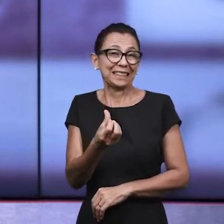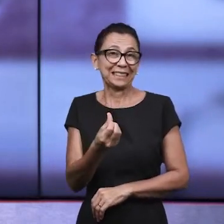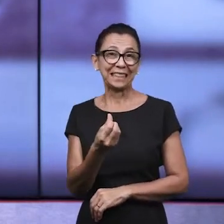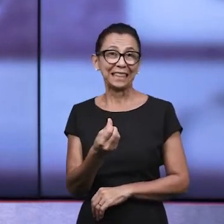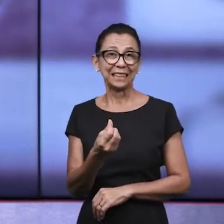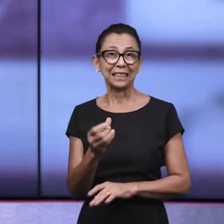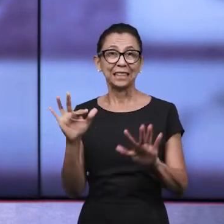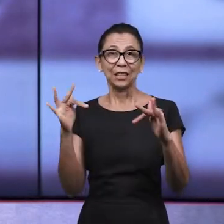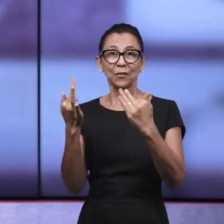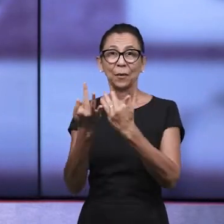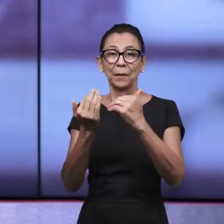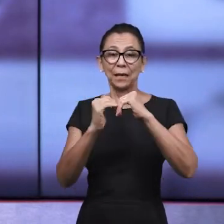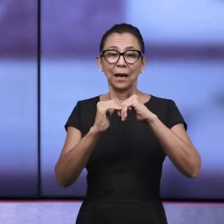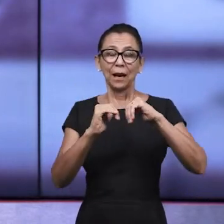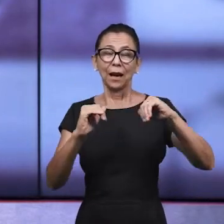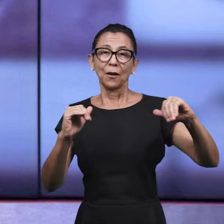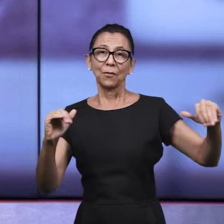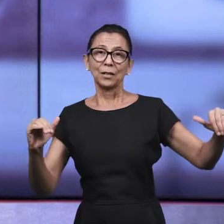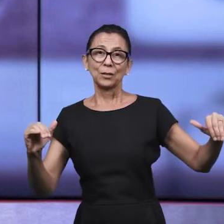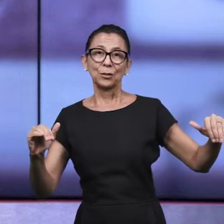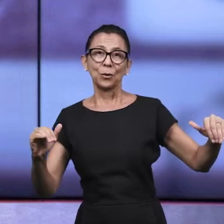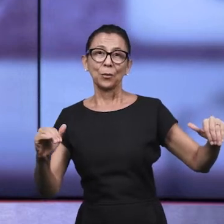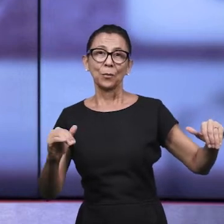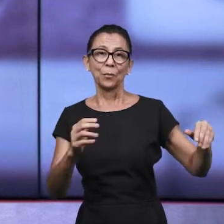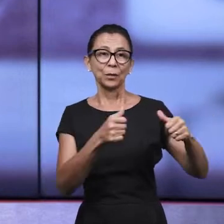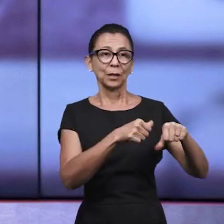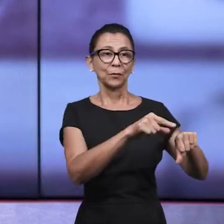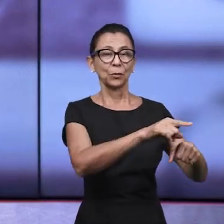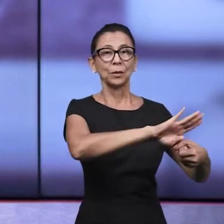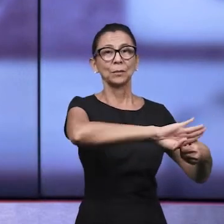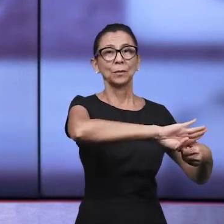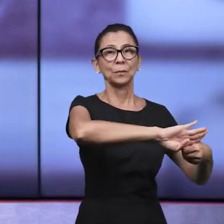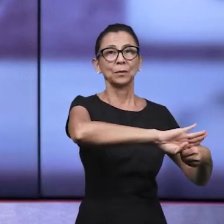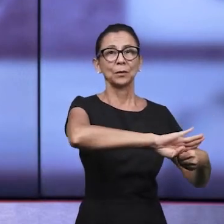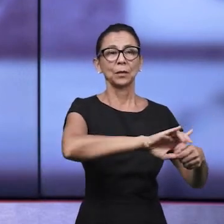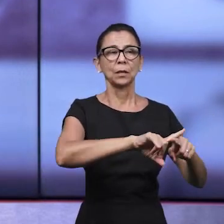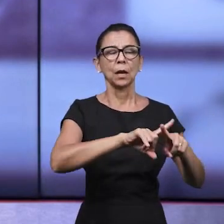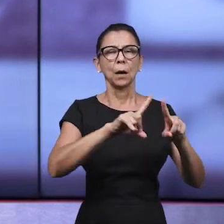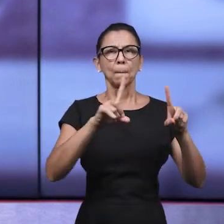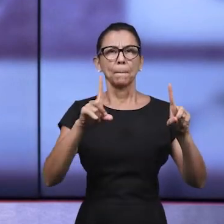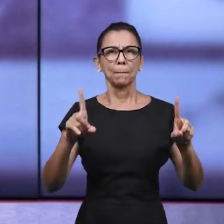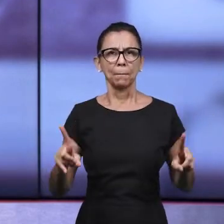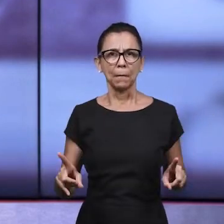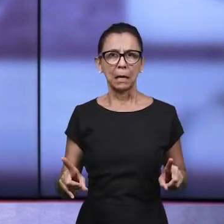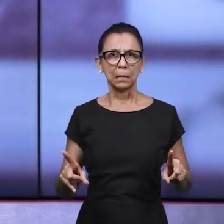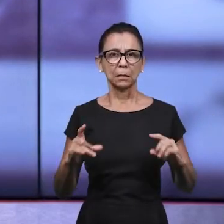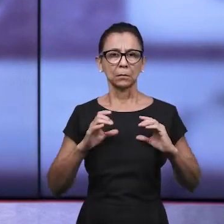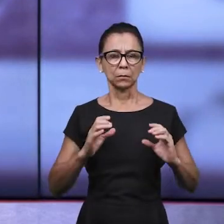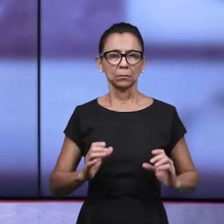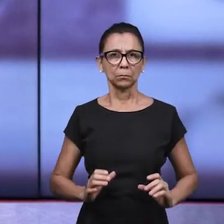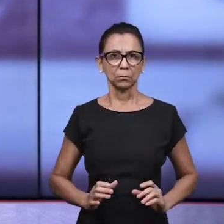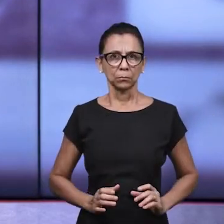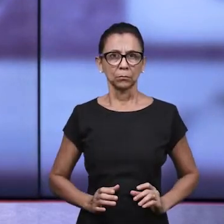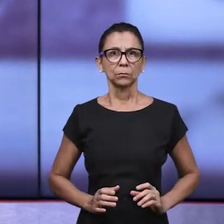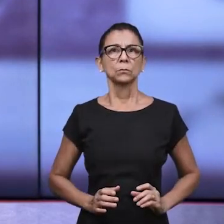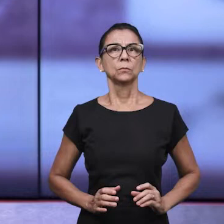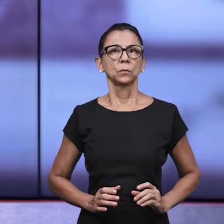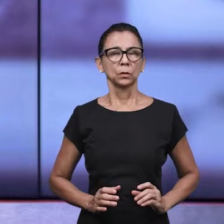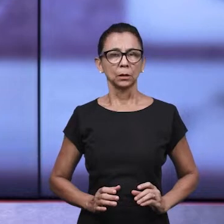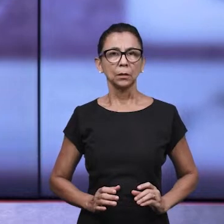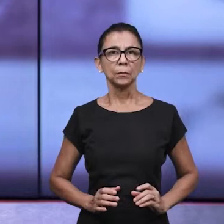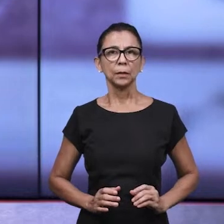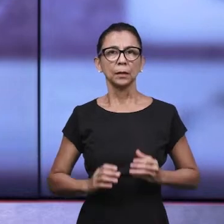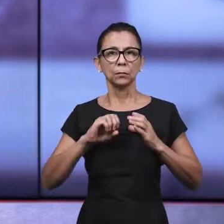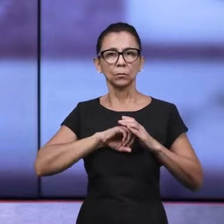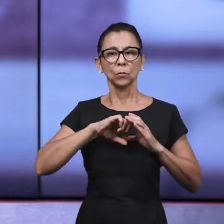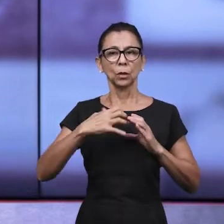a eu sur exemplaire parce qu'il avait une structure d'œuvre. La parole de Dieu était gardée dans son cœur. Pour cela, il n'avait pas